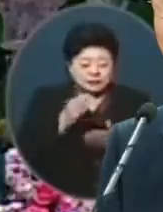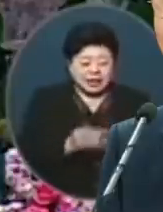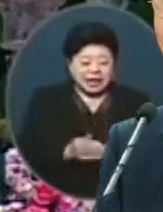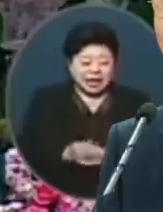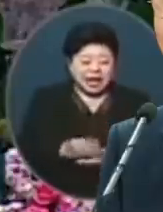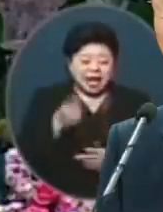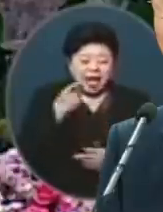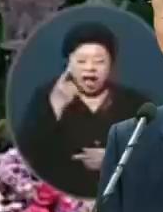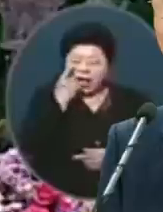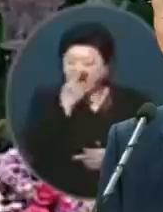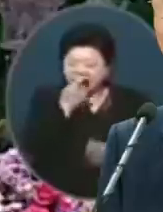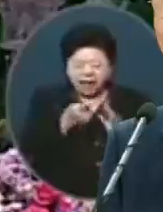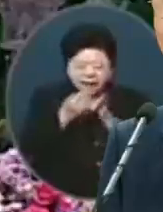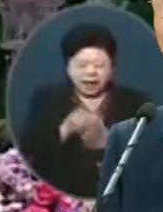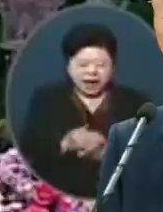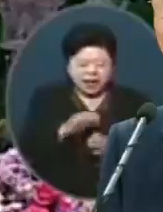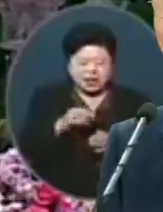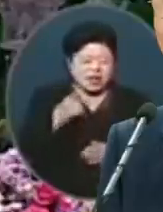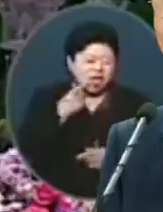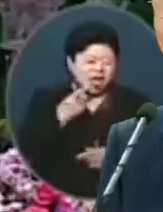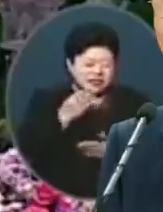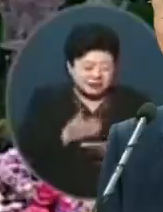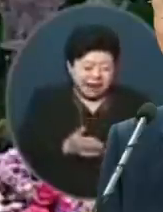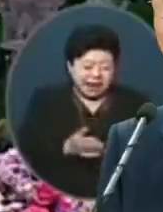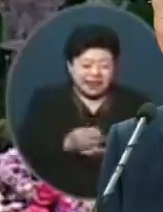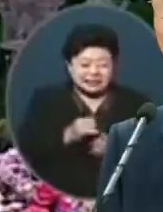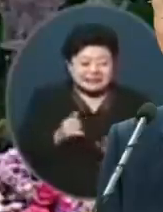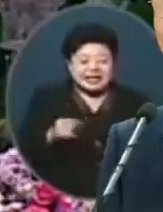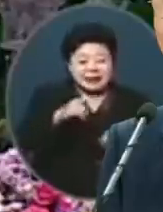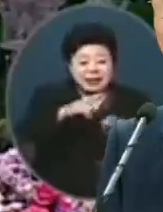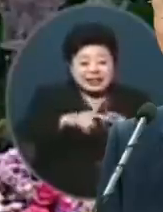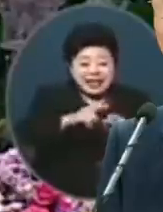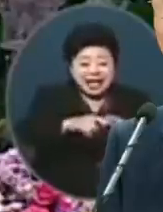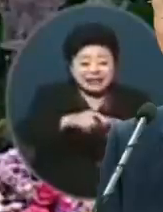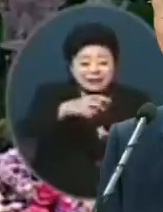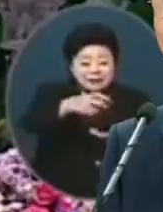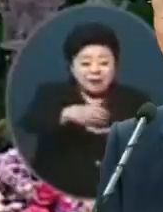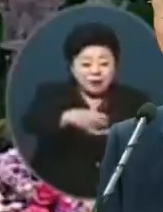증거하지 말라 내 이웃을 탐내지 말라. 사람에 대한